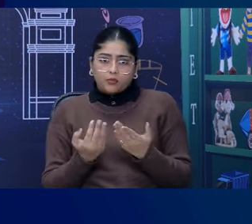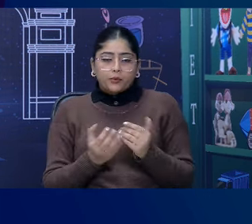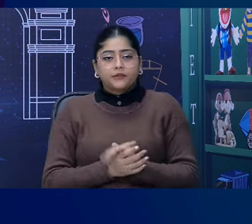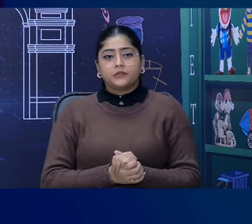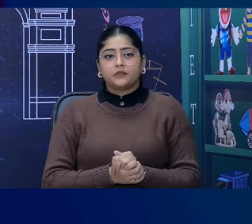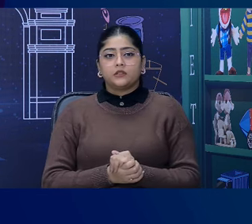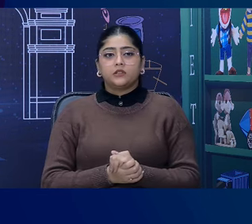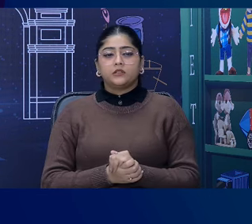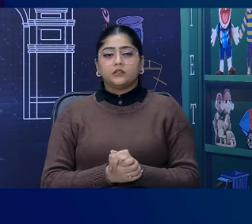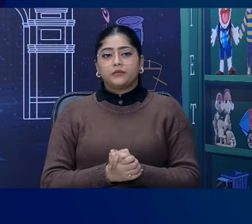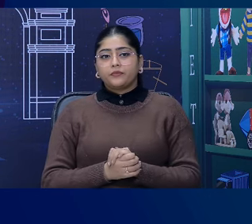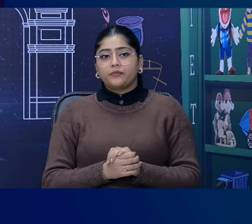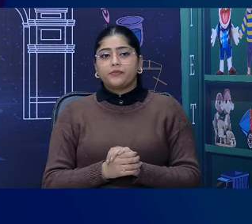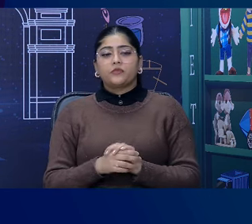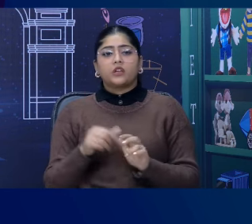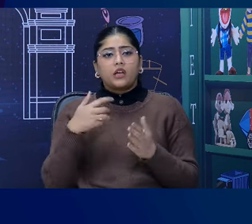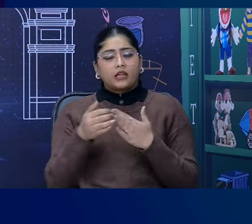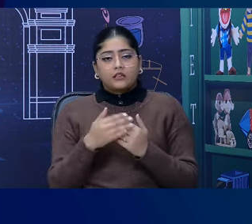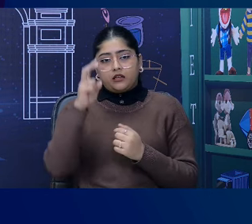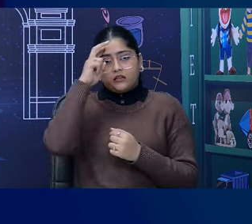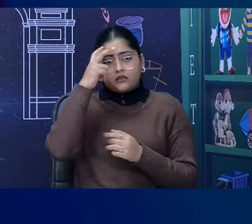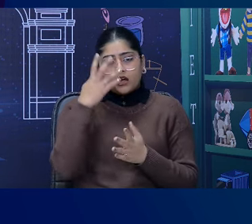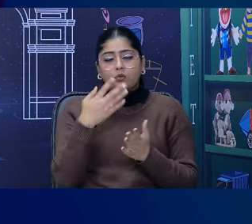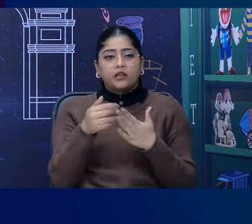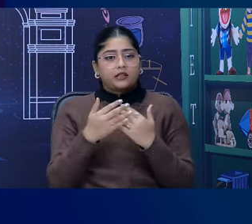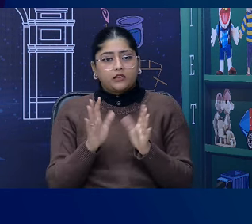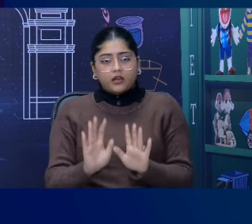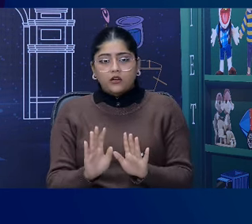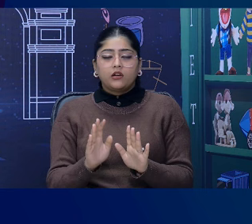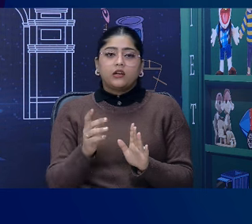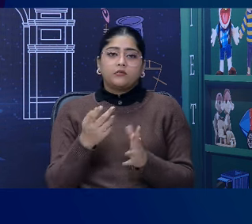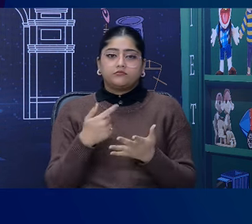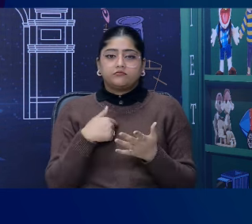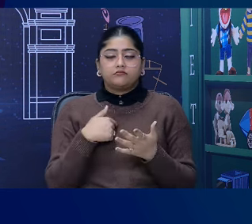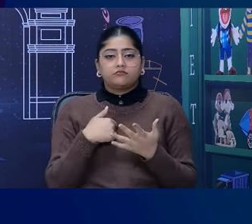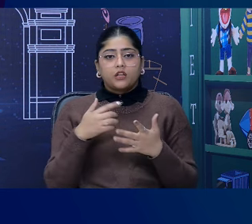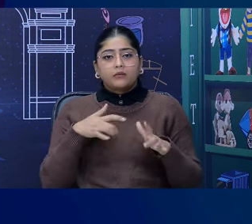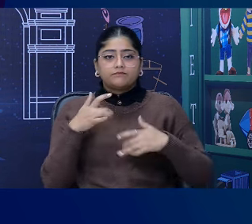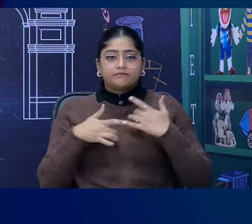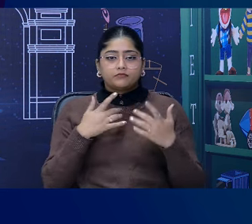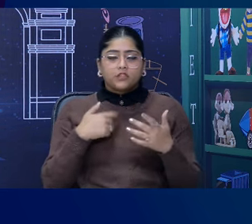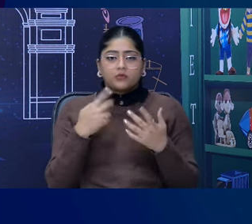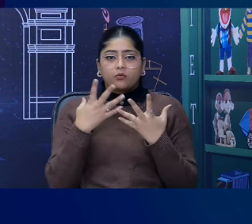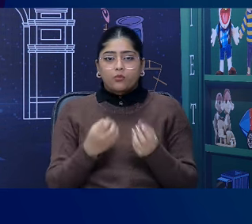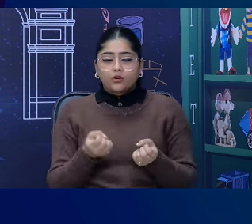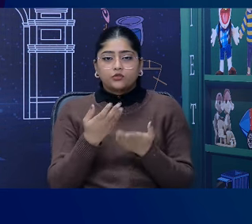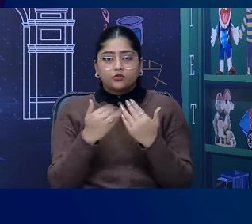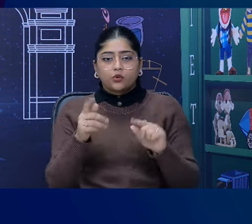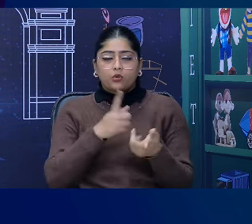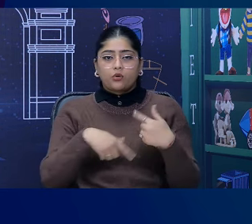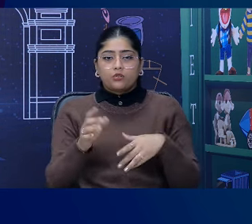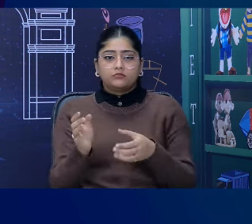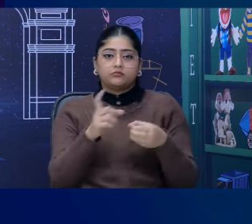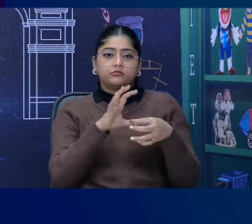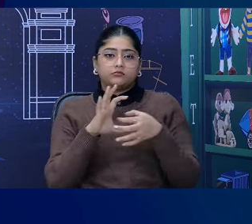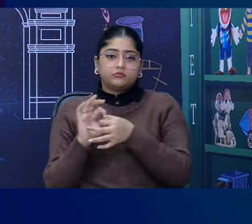तमाम प्रतिक्रिया और अपने प्रश्न हम तक पहुंचा सकते हैं एंड वी आर वेटिंग फॉर योर पार्टिसिपेशन बिकॉज वी ब्रिंग दिस सेशन जस्ट फॉर यू तो